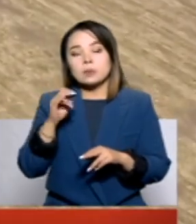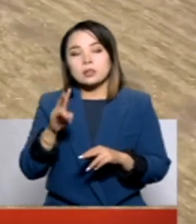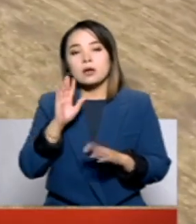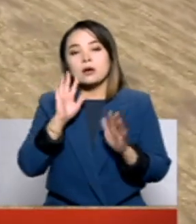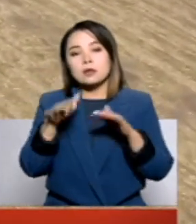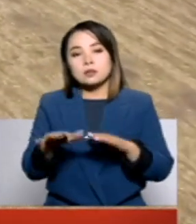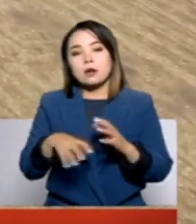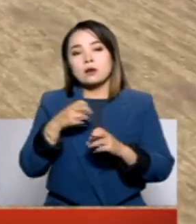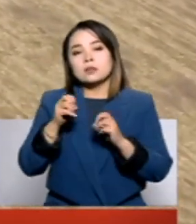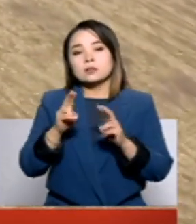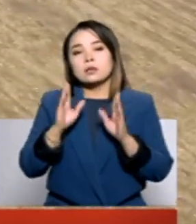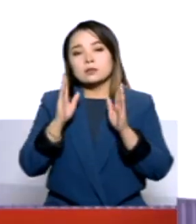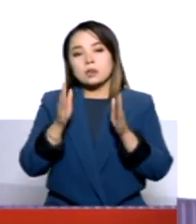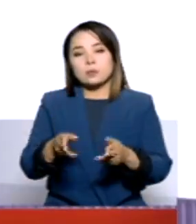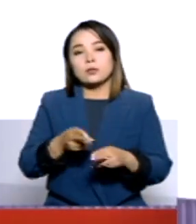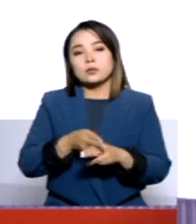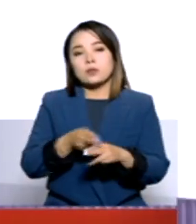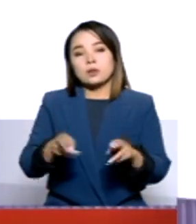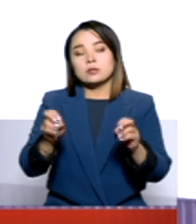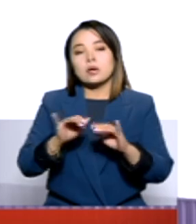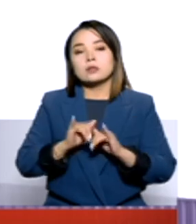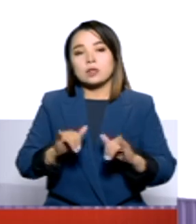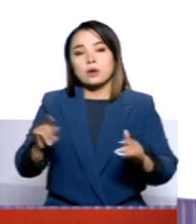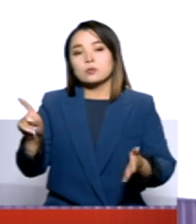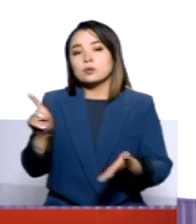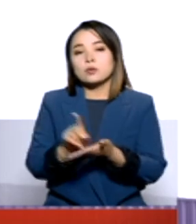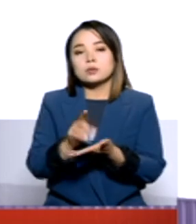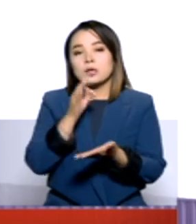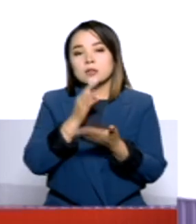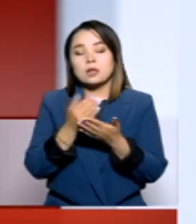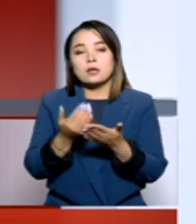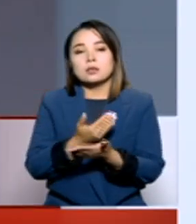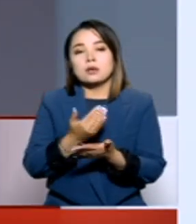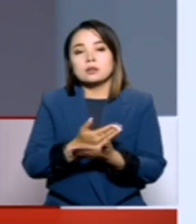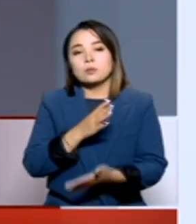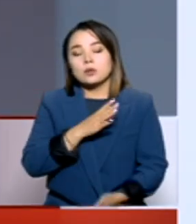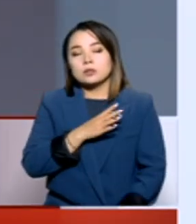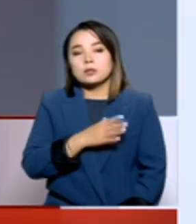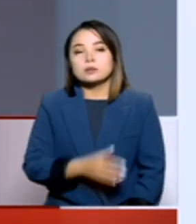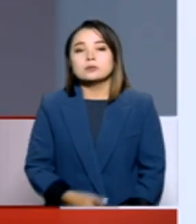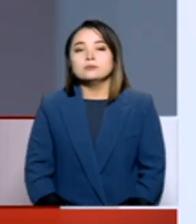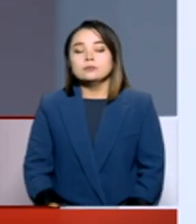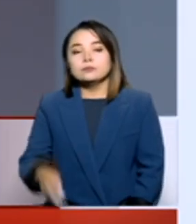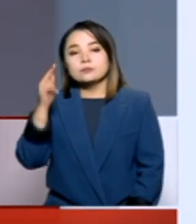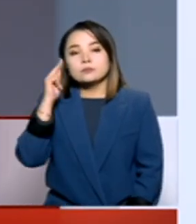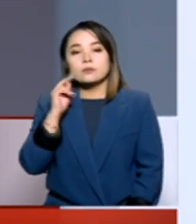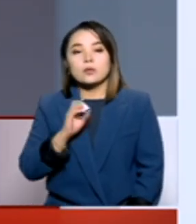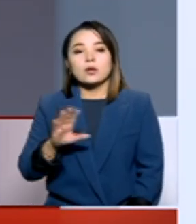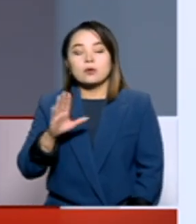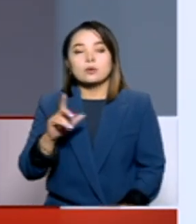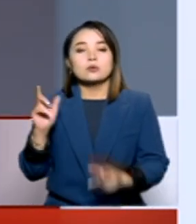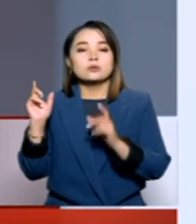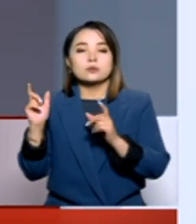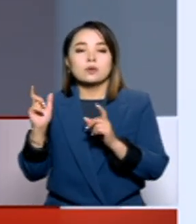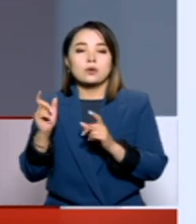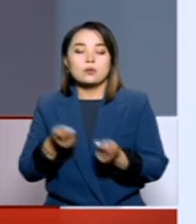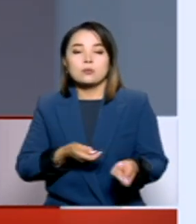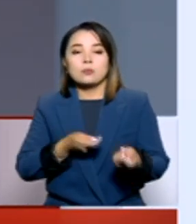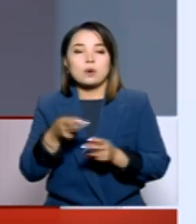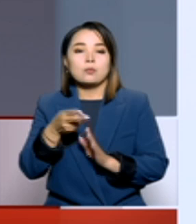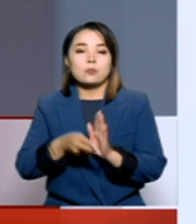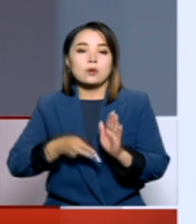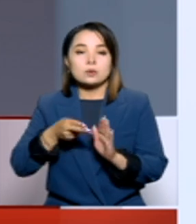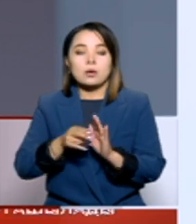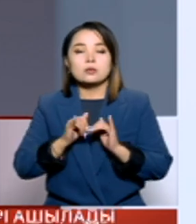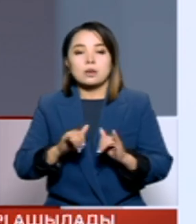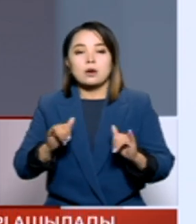Транскаспий халықаралық темір жол дәлізін одан әрі дамытуға мүдделі екенін айтты. Қытай Еуропа жүк пойыздарына қызмет көрсетуді дамыту